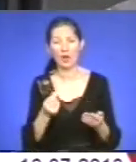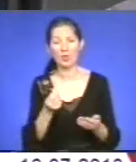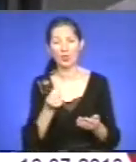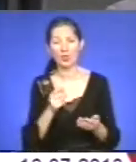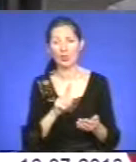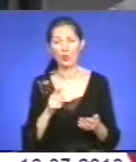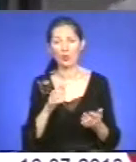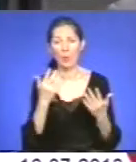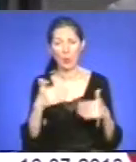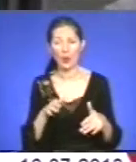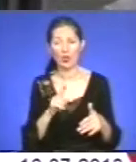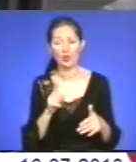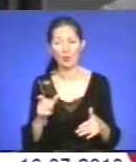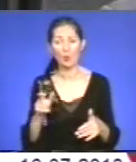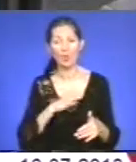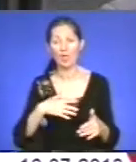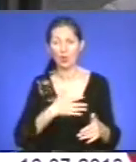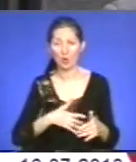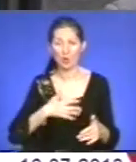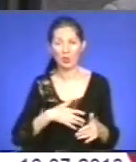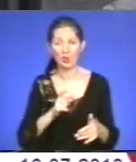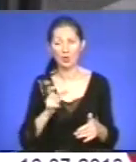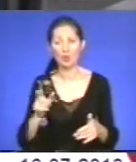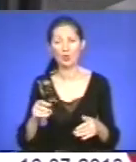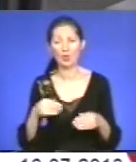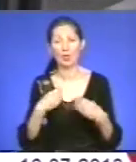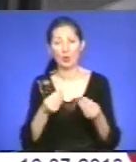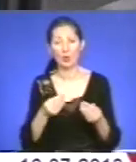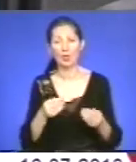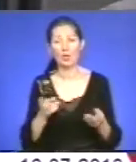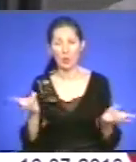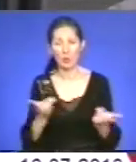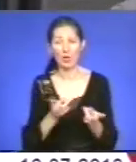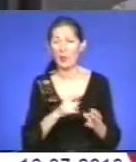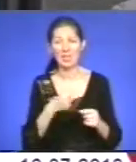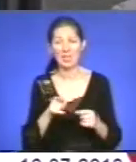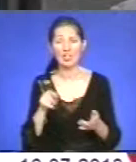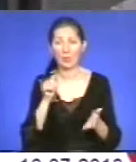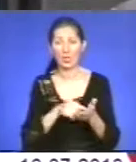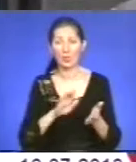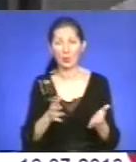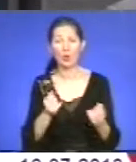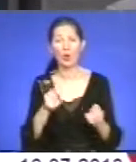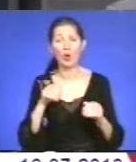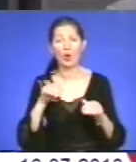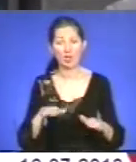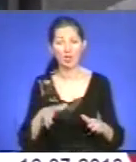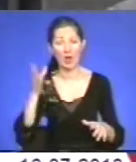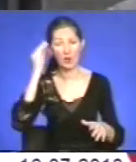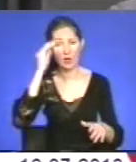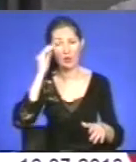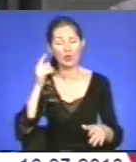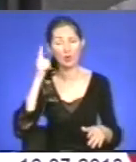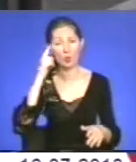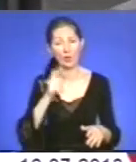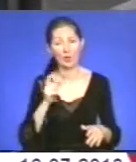розчарувалися, тому що вони дають на потреби, вони десь на інші цілі. Було прийнято рішення тоді спільно, враховуючи думку Ірія, і враховуючи ті побажання,